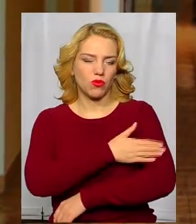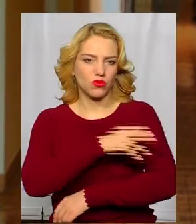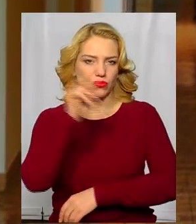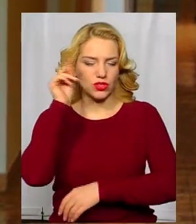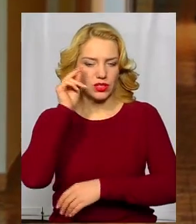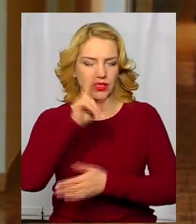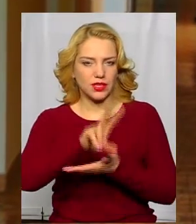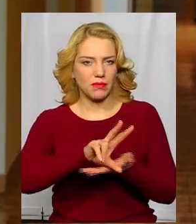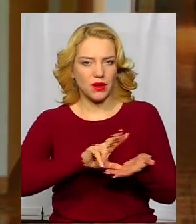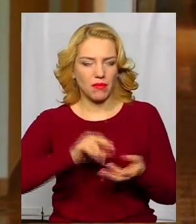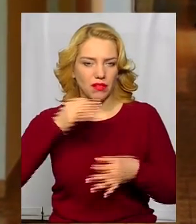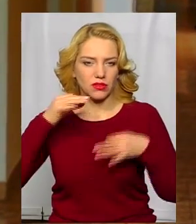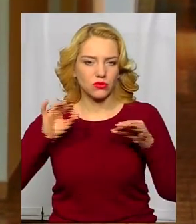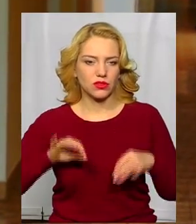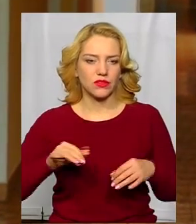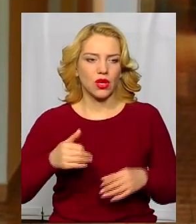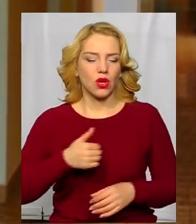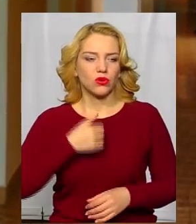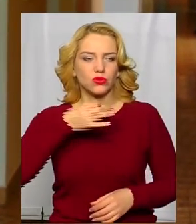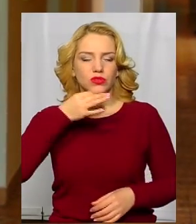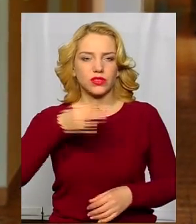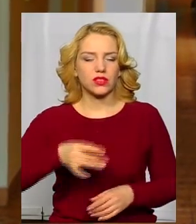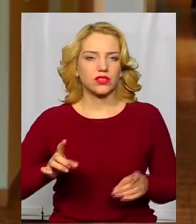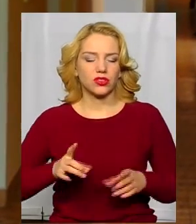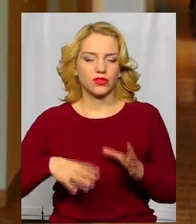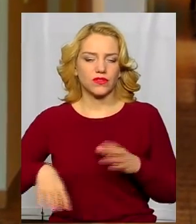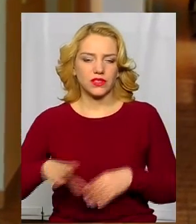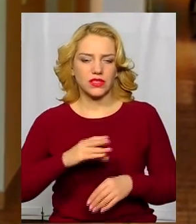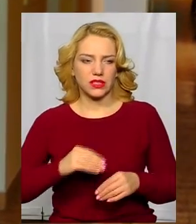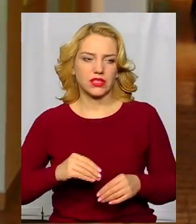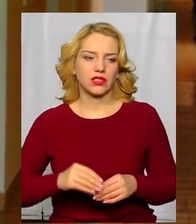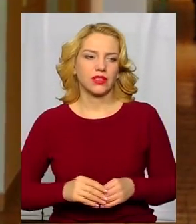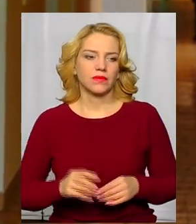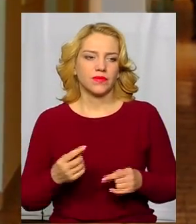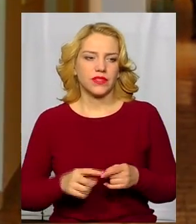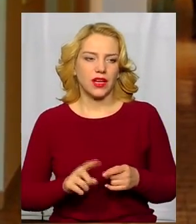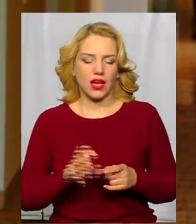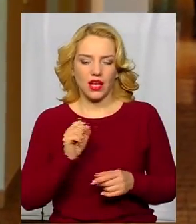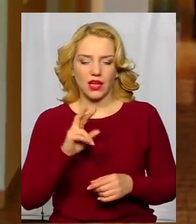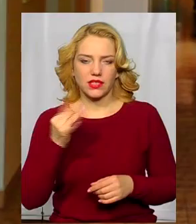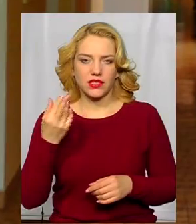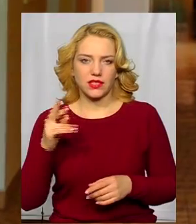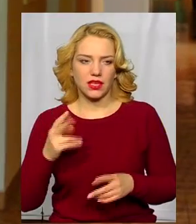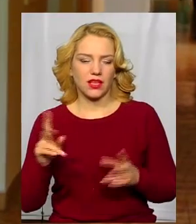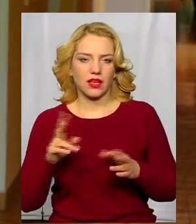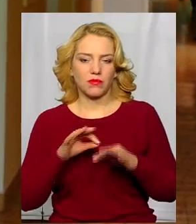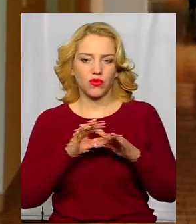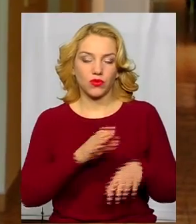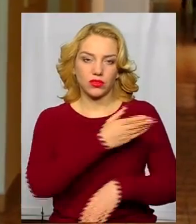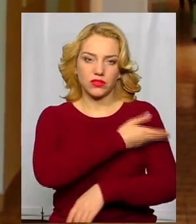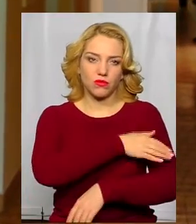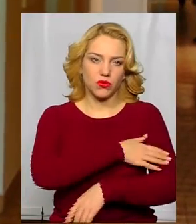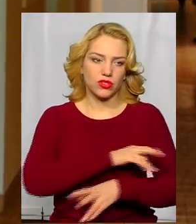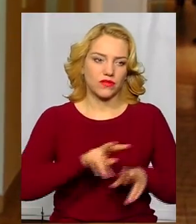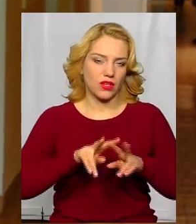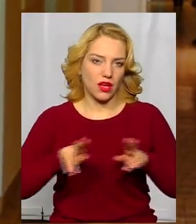вчилися, переймали досвід. І хочу сказати, що всі атрибути цієї акції, яка проводилася в Польщі, вони